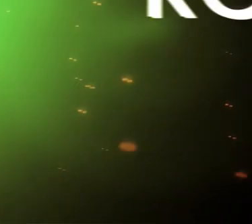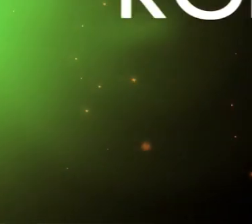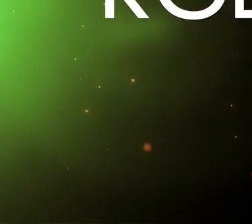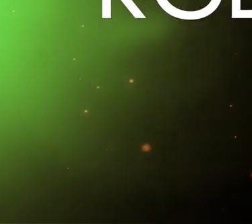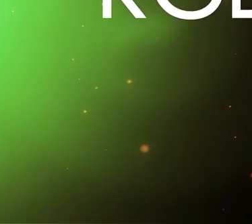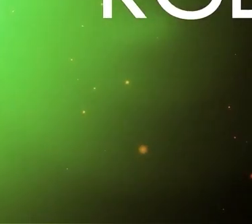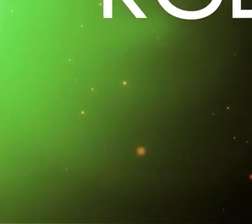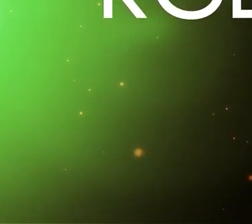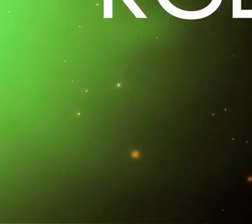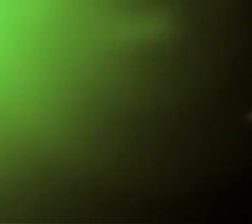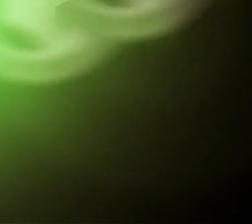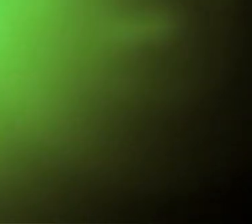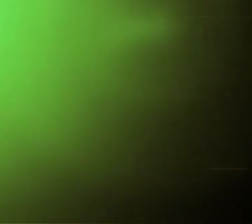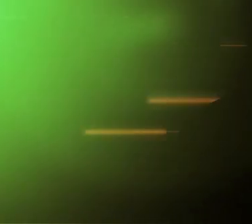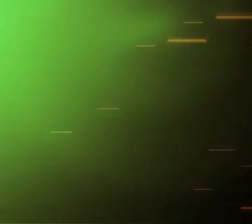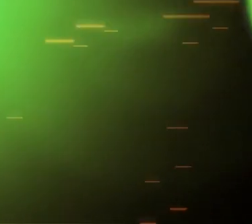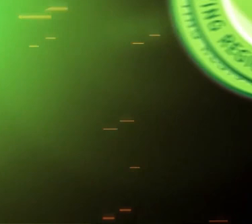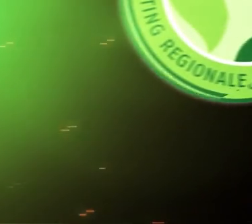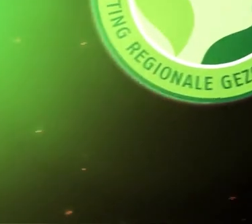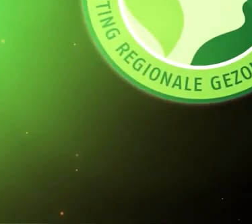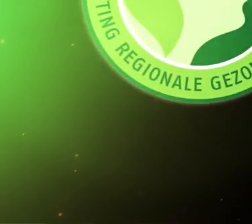RGD. Alassie.